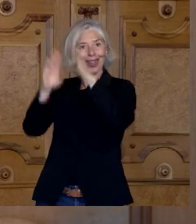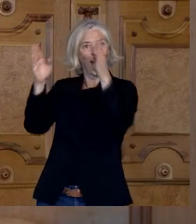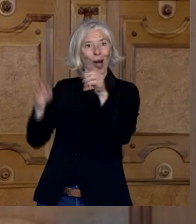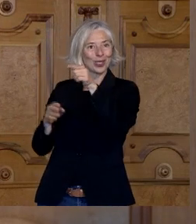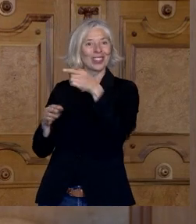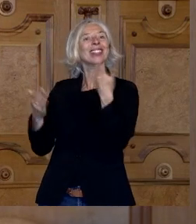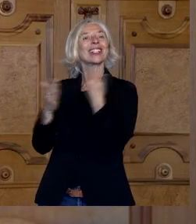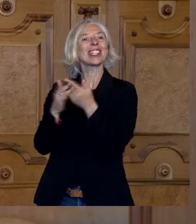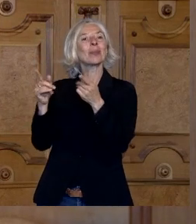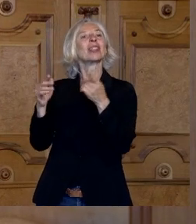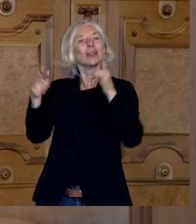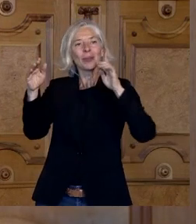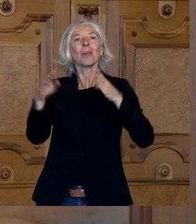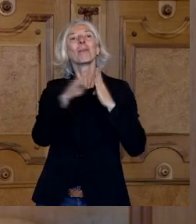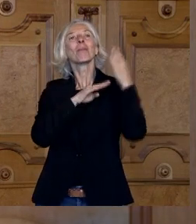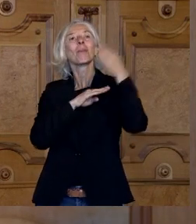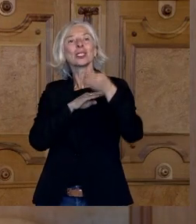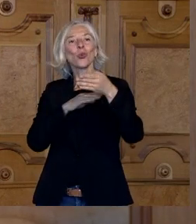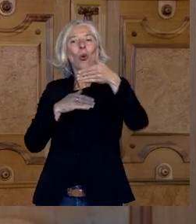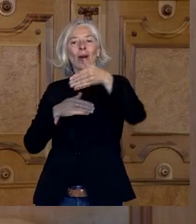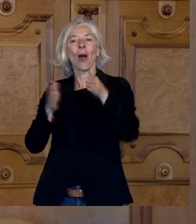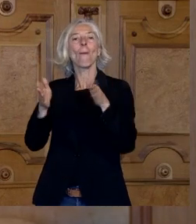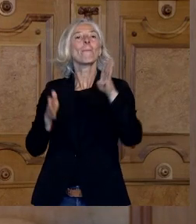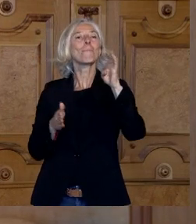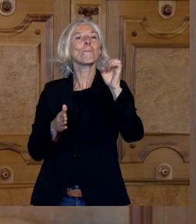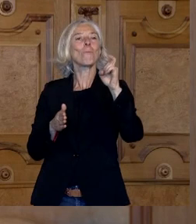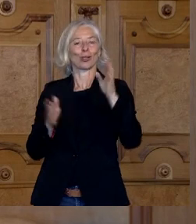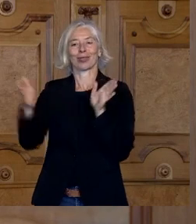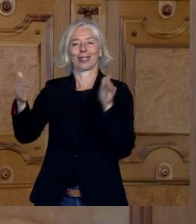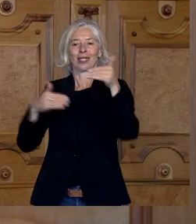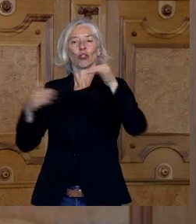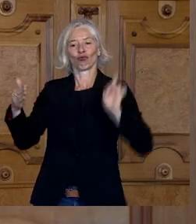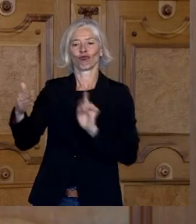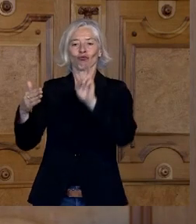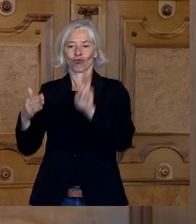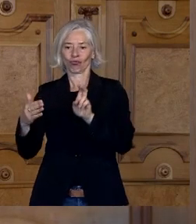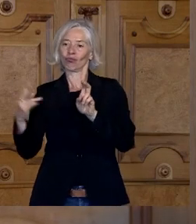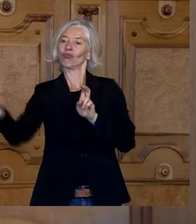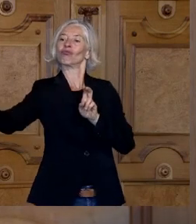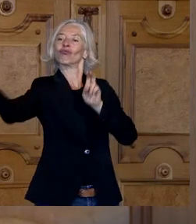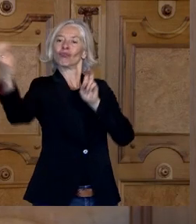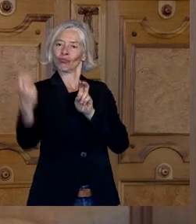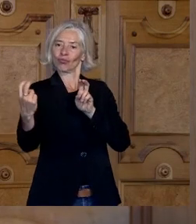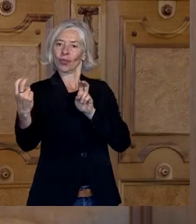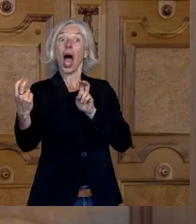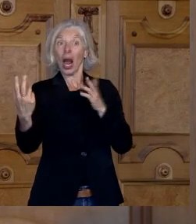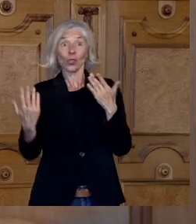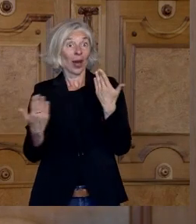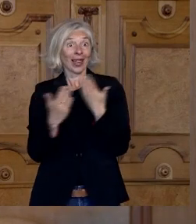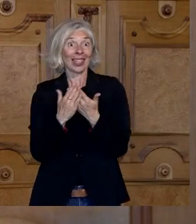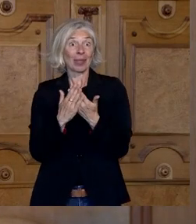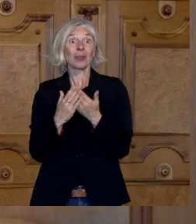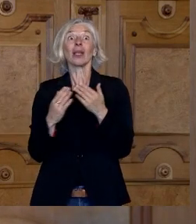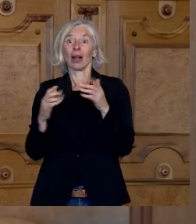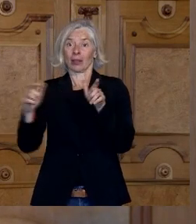ist, weil dadurch die Besuchszeiten sehr ausgedehnt werden können. Der Besuchende kommt gar nicht in die Einrichtung, sondern